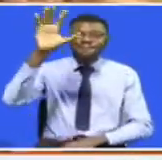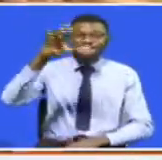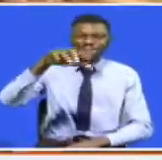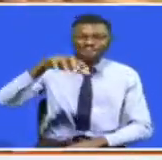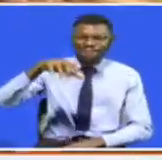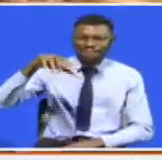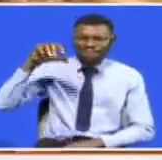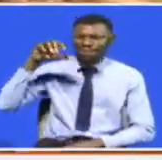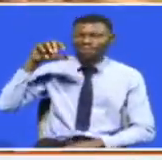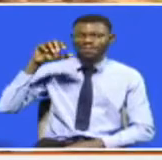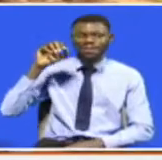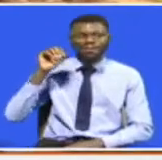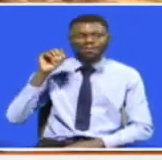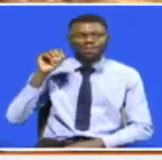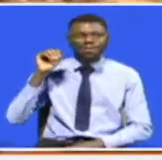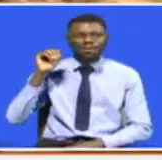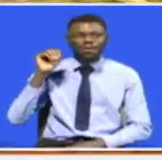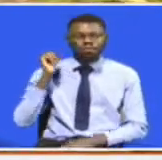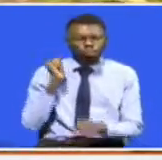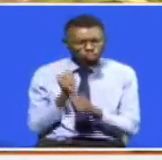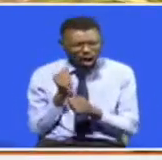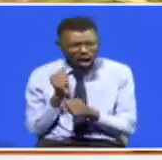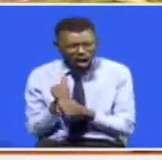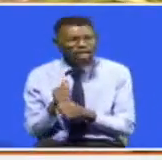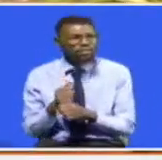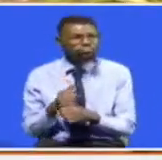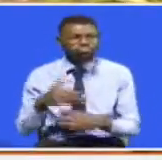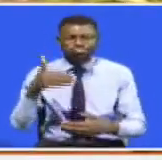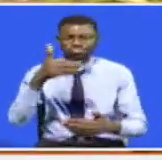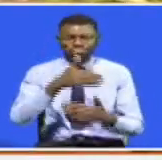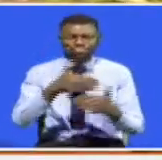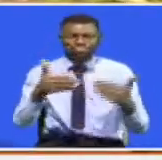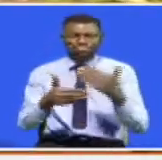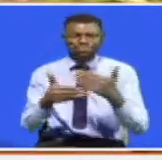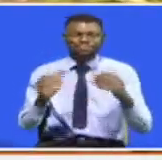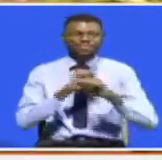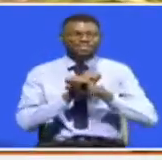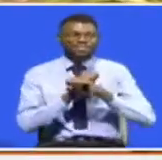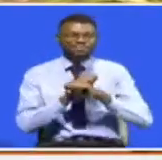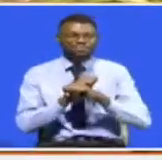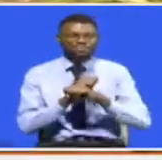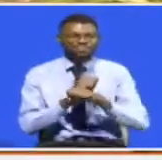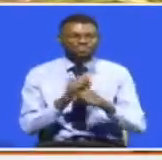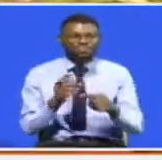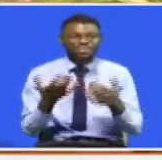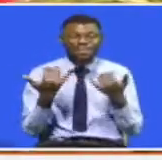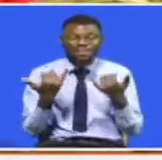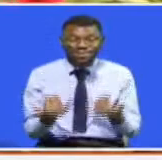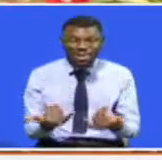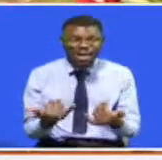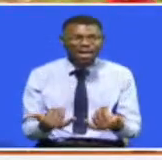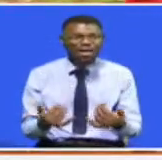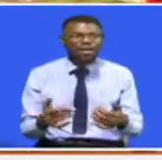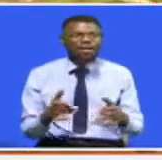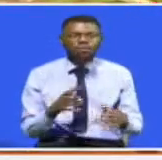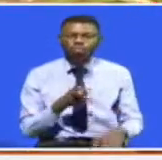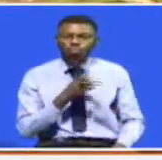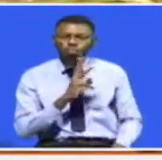hii itafanywa na itaweza kukamilika. People have constructed really close to their